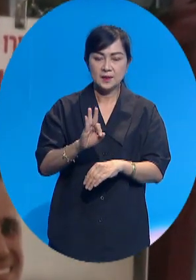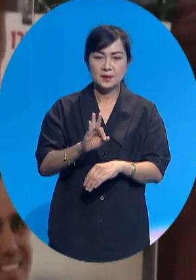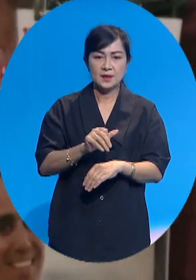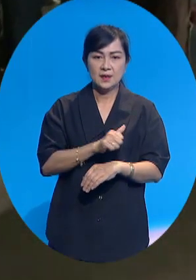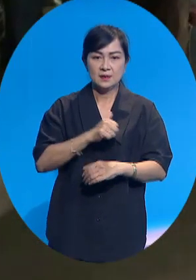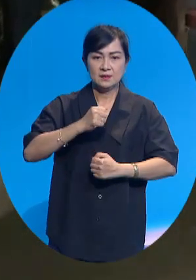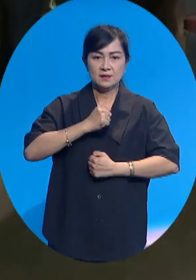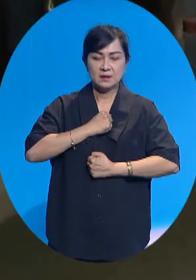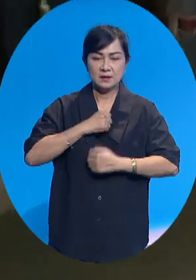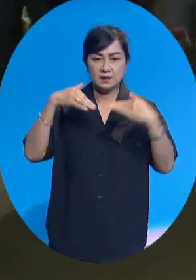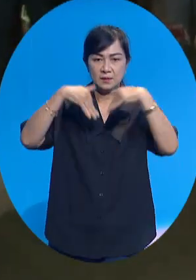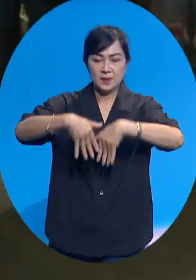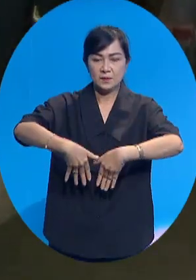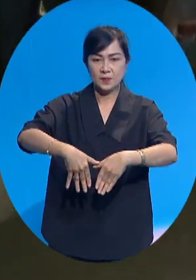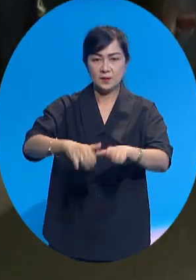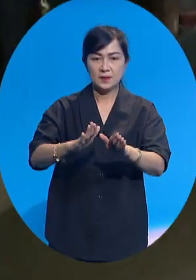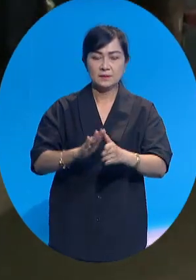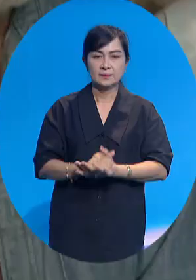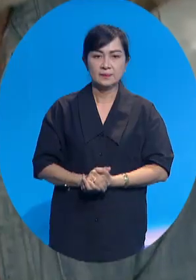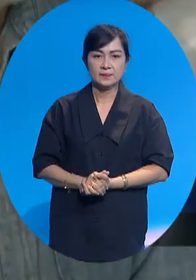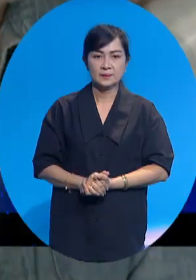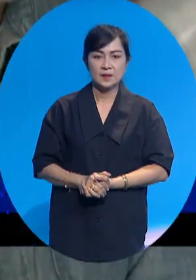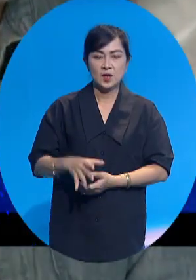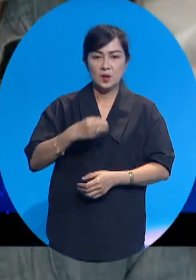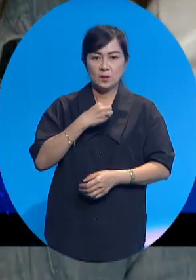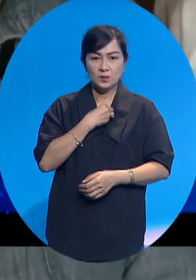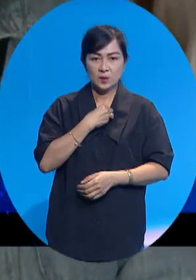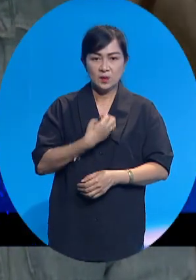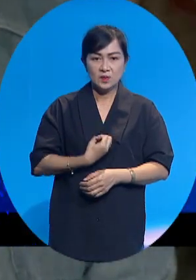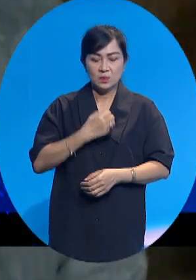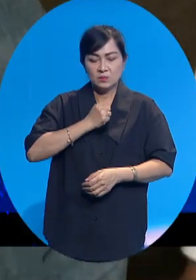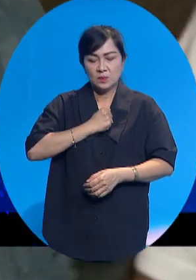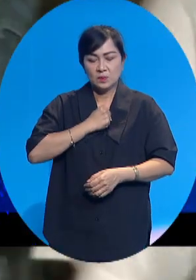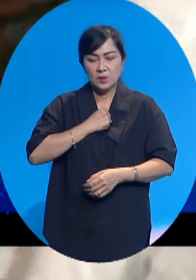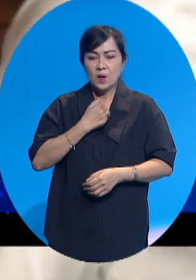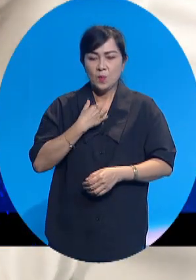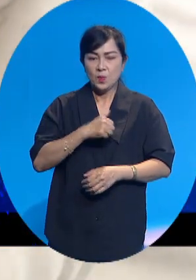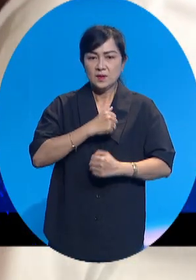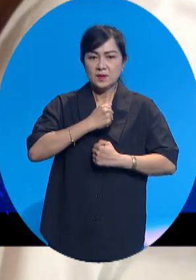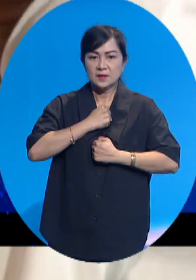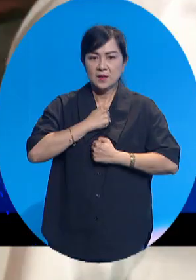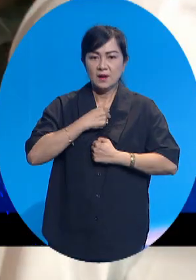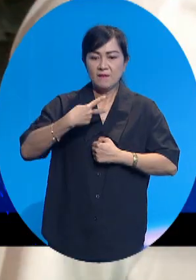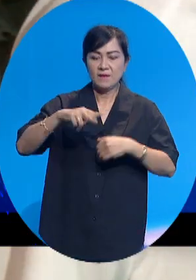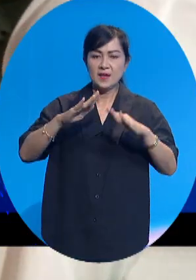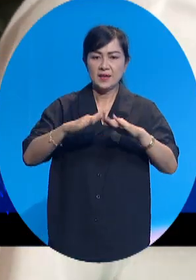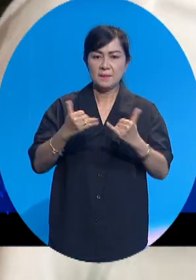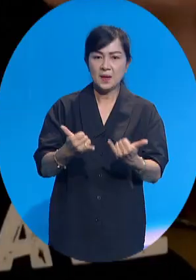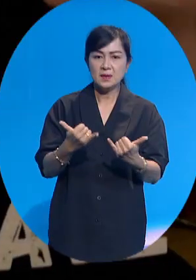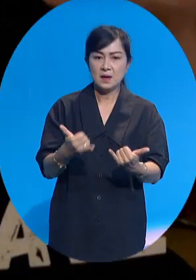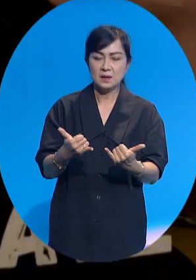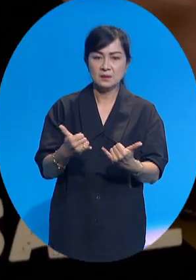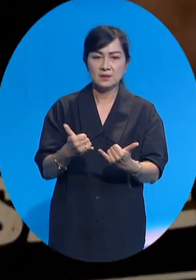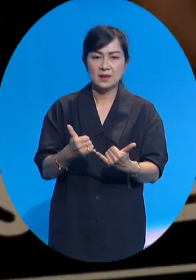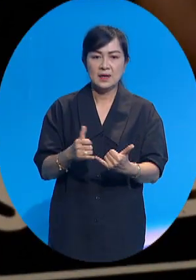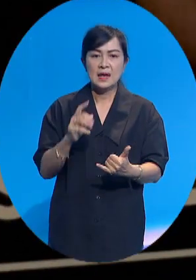thân của những người này cũng đã tham gia cuộc biểu tình chúng tôi như sống trong địa ngục Chúng tôi muốn những người thân của mình được về nhà ngay bây giờ